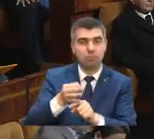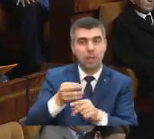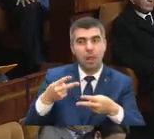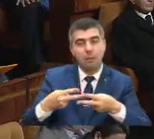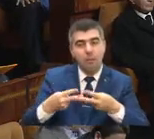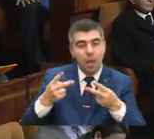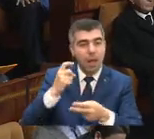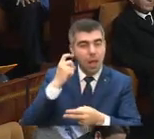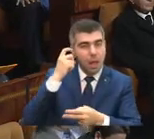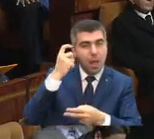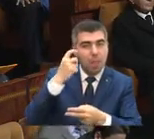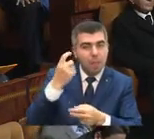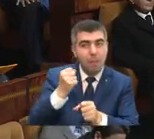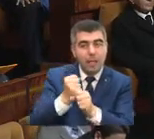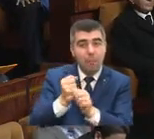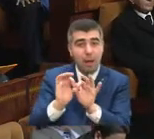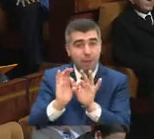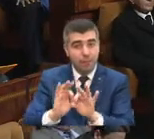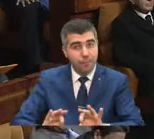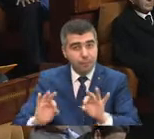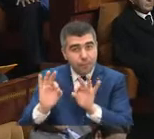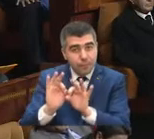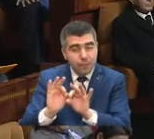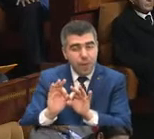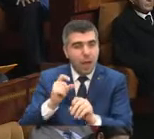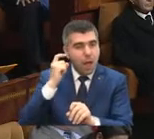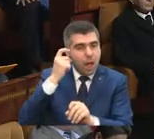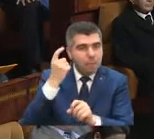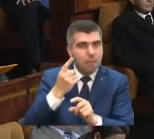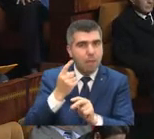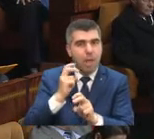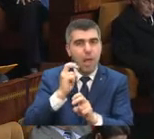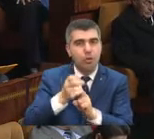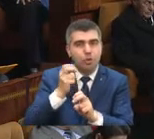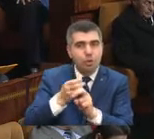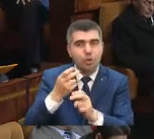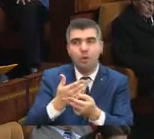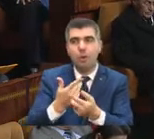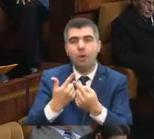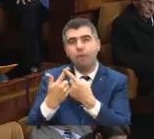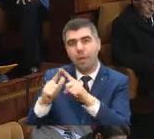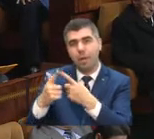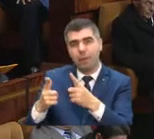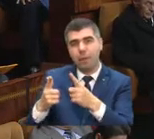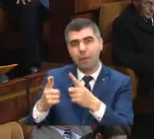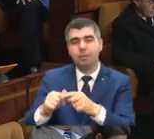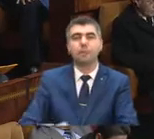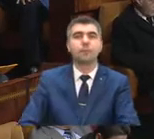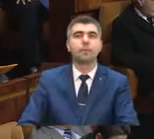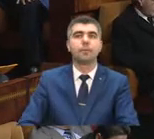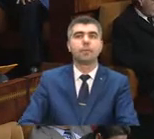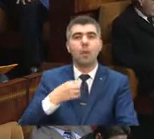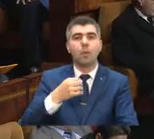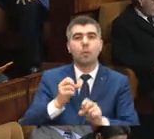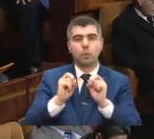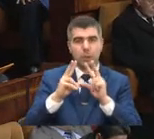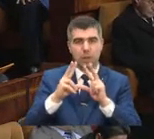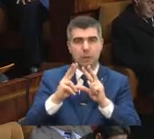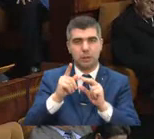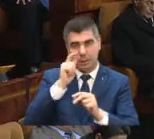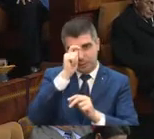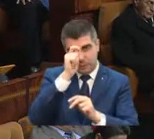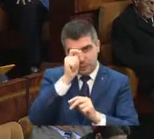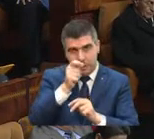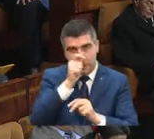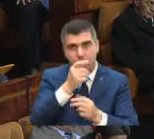التفكير في هذا التطرف أو التفكير في المخدرات. صحيح نحن ننوه بمجهوداتكم من أجل تفكيك